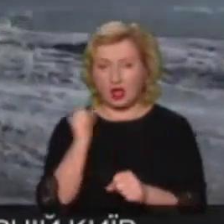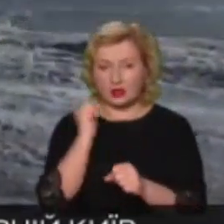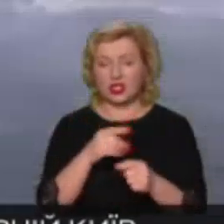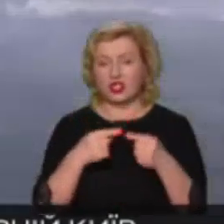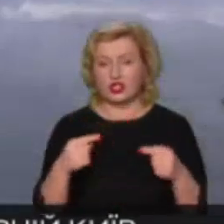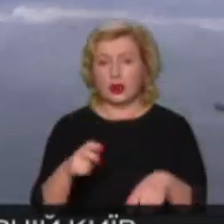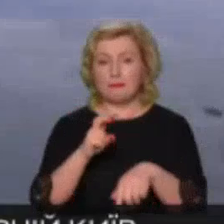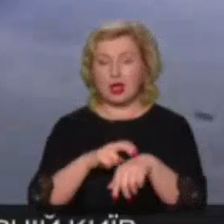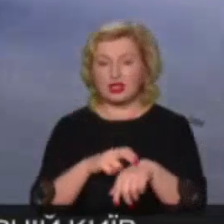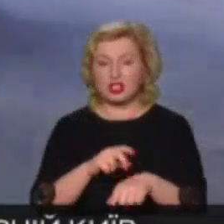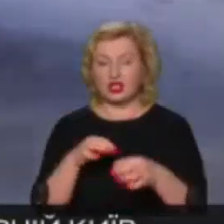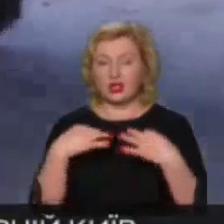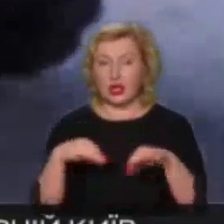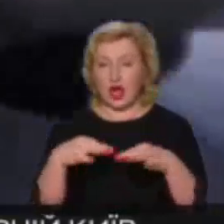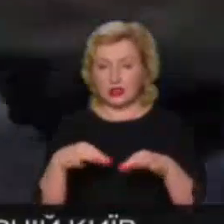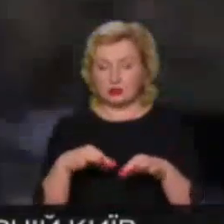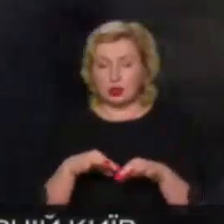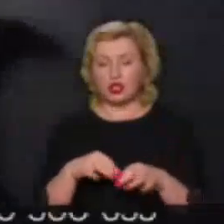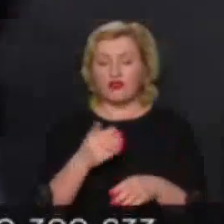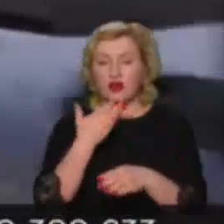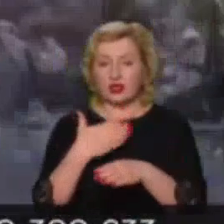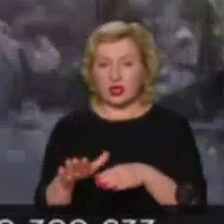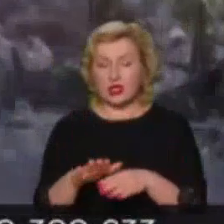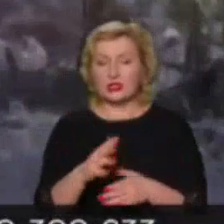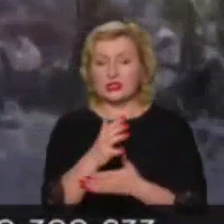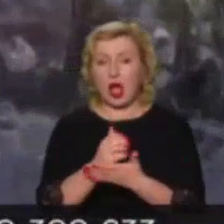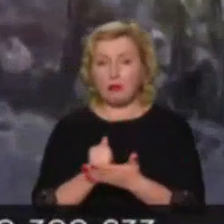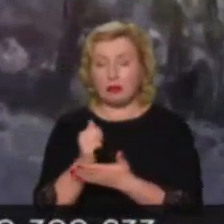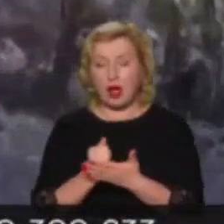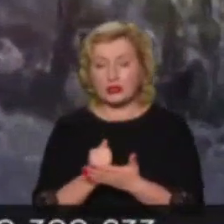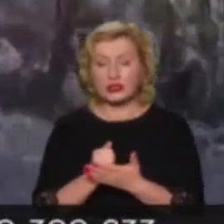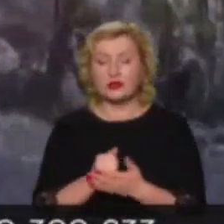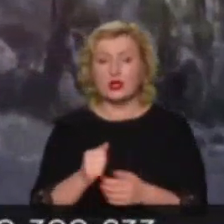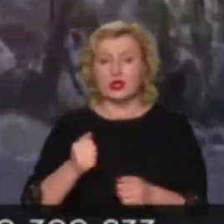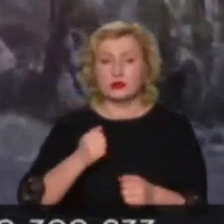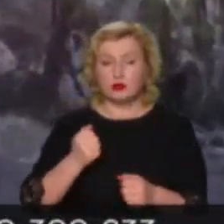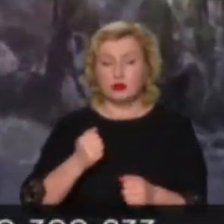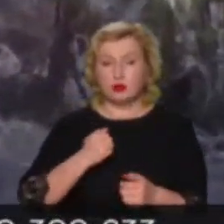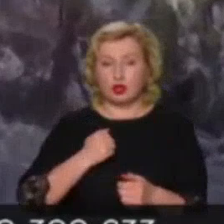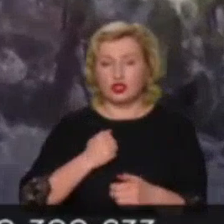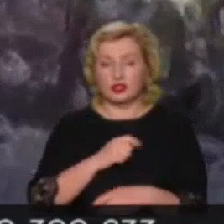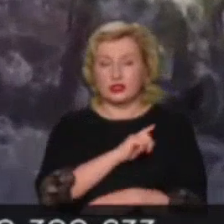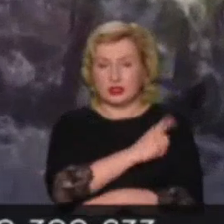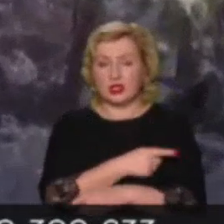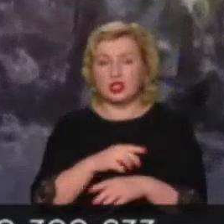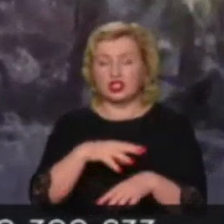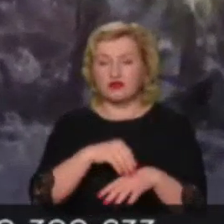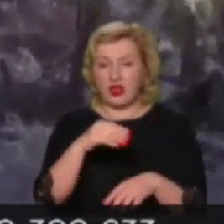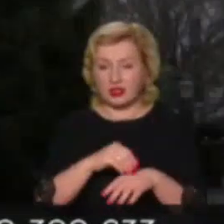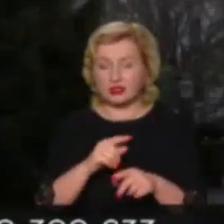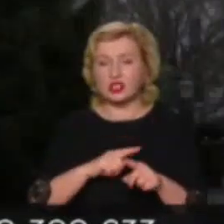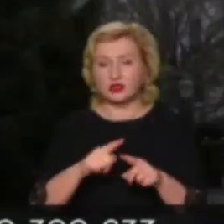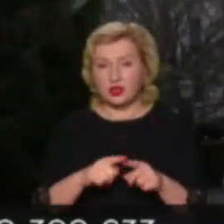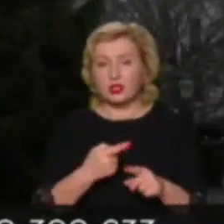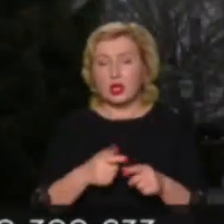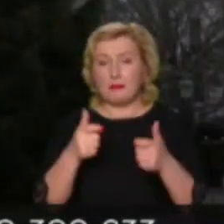транспорт. Виділятися це озброєння буде безпосередньо із запасів Збройних сил Швеції, яке там лежить, тобто воно не дійде максимально швидко, а цей пакет так